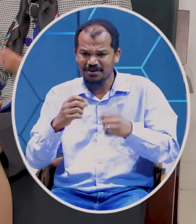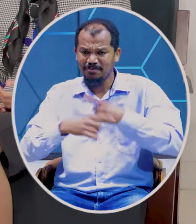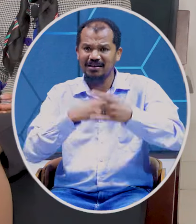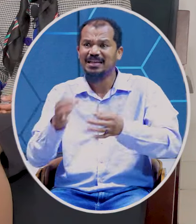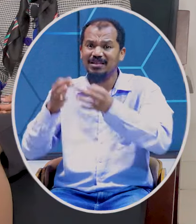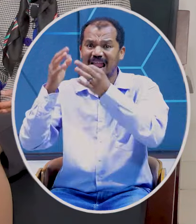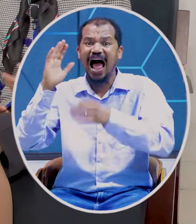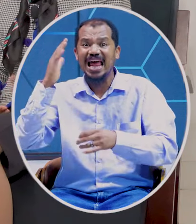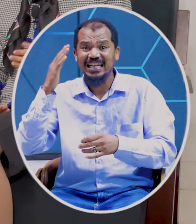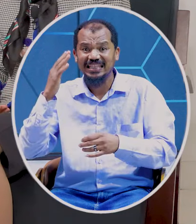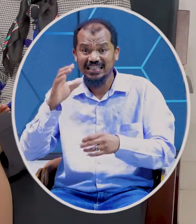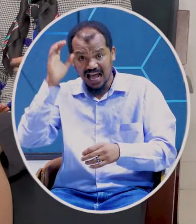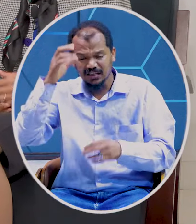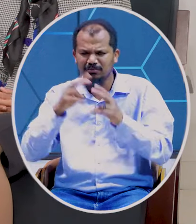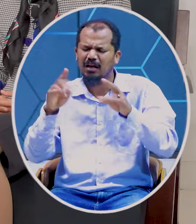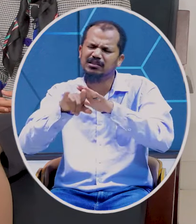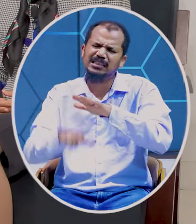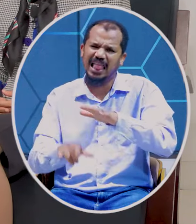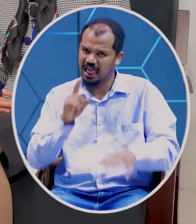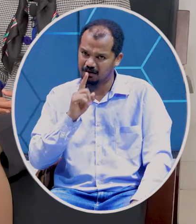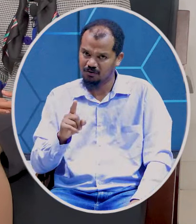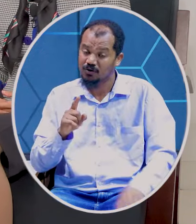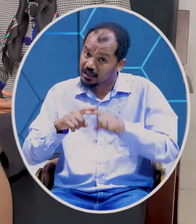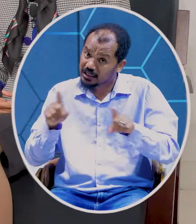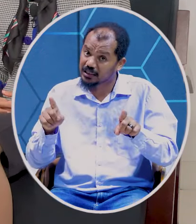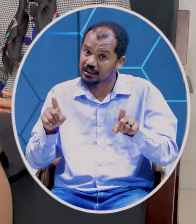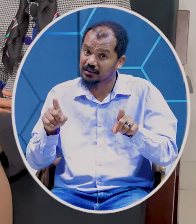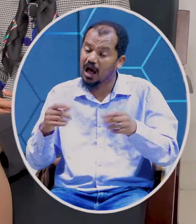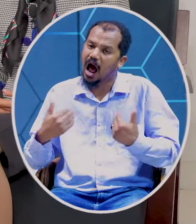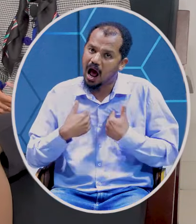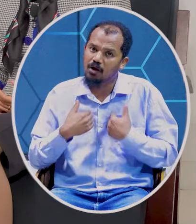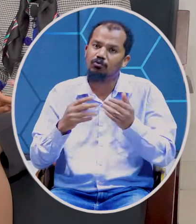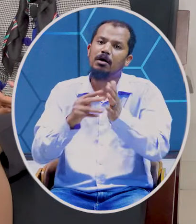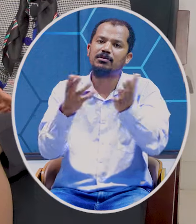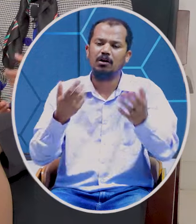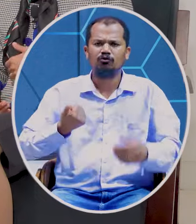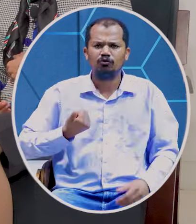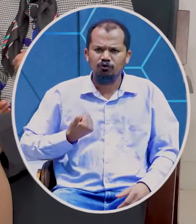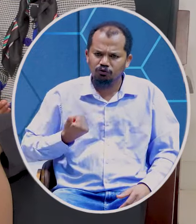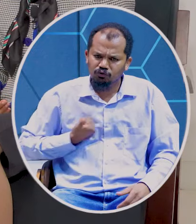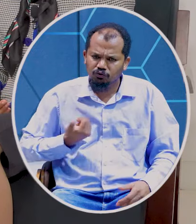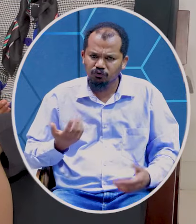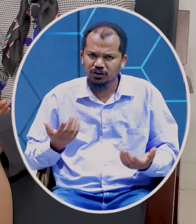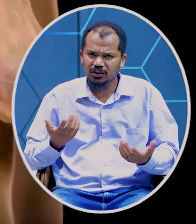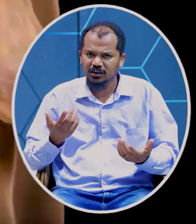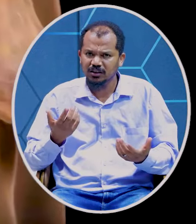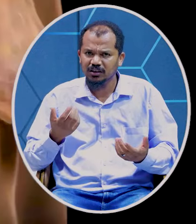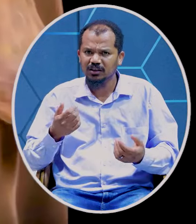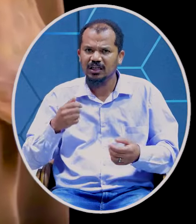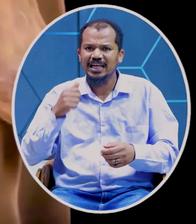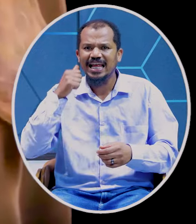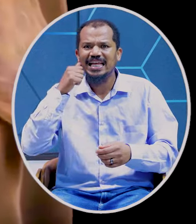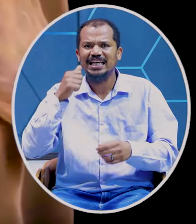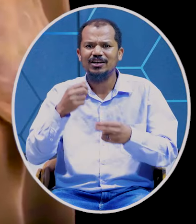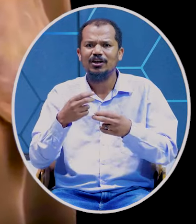በዘር የሚተላለፈው ካንሰር አይነት በጣም መጠኑ ዝቅተኛ ነው ግን አሉ ለምሳሌ የጡት ወይም የሴት